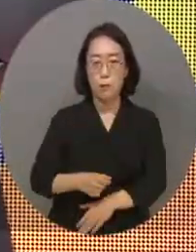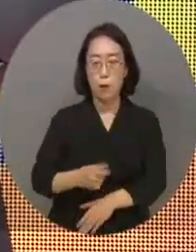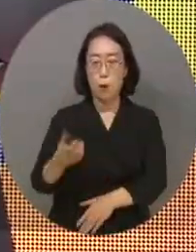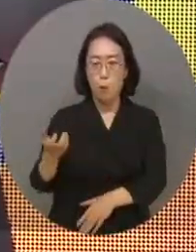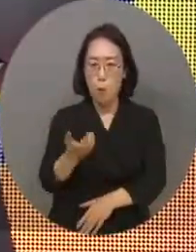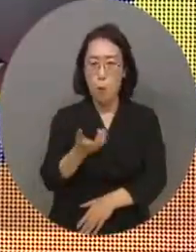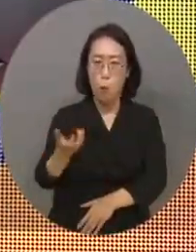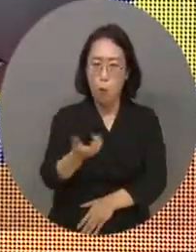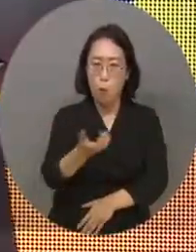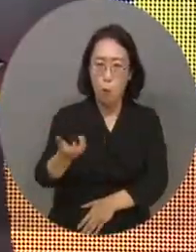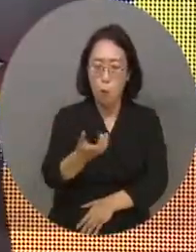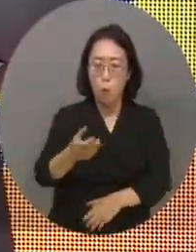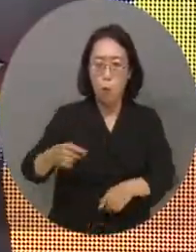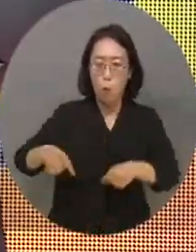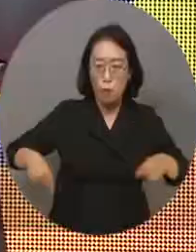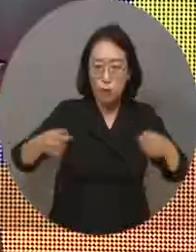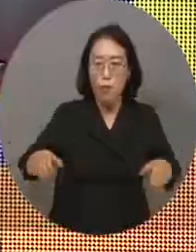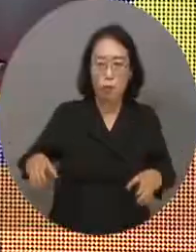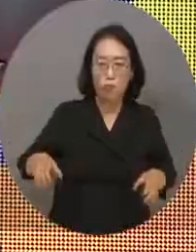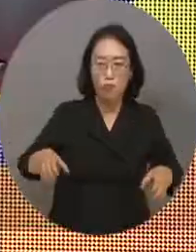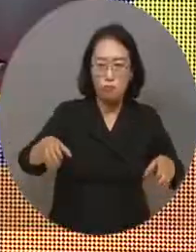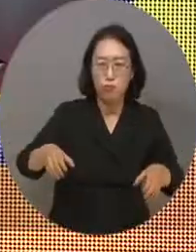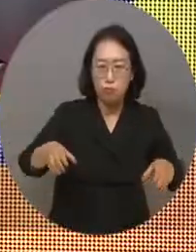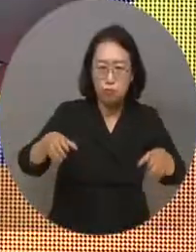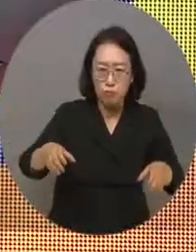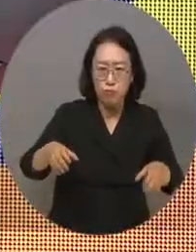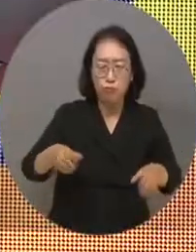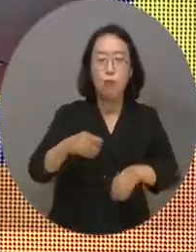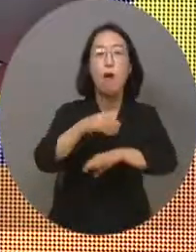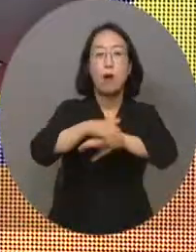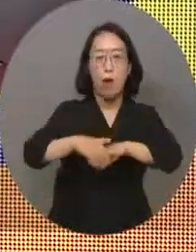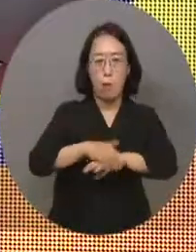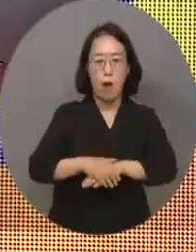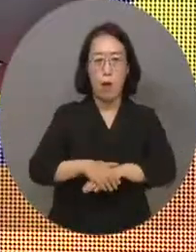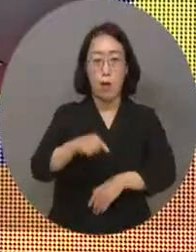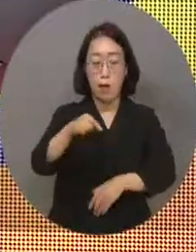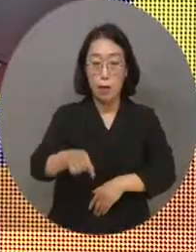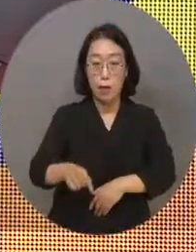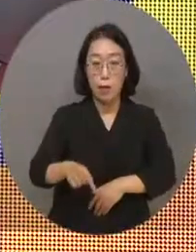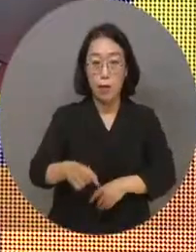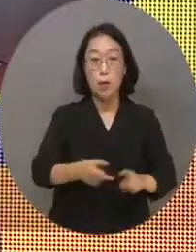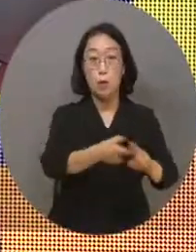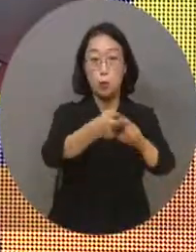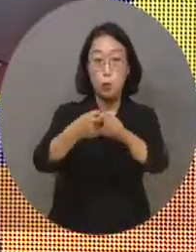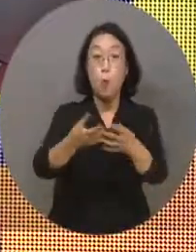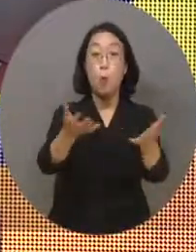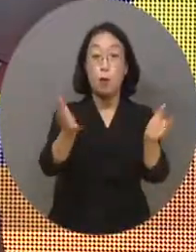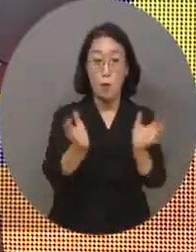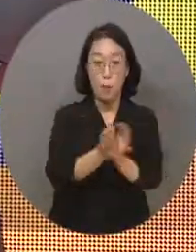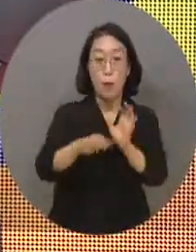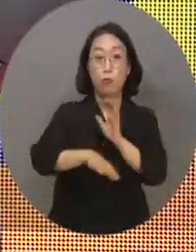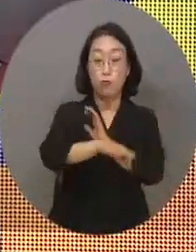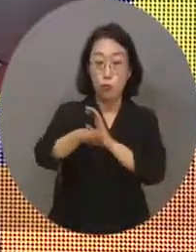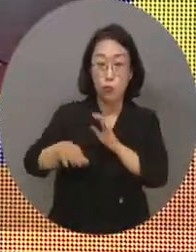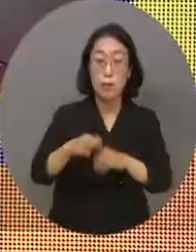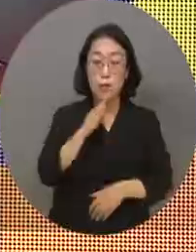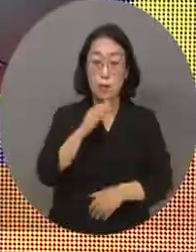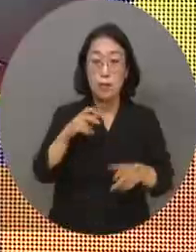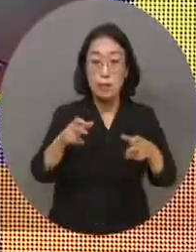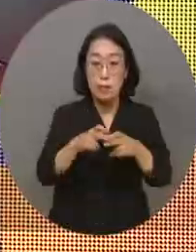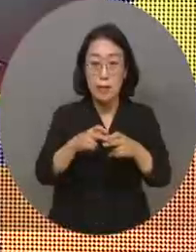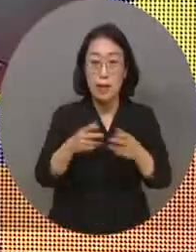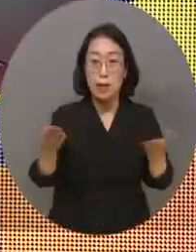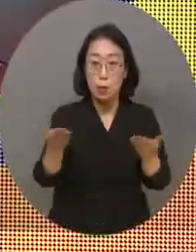전동일체 국토종단을 계획하게 된 것입니다. 이에 민장애인 한국장애인노동총연맹은 본격적인